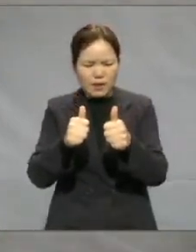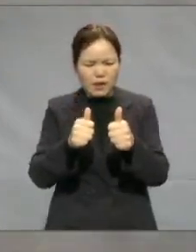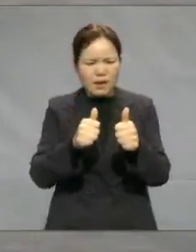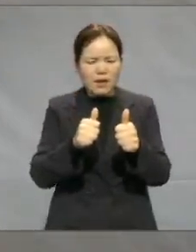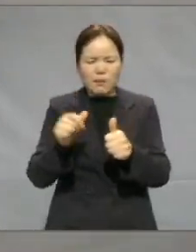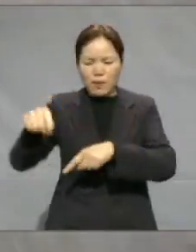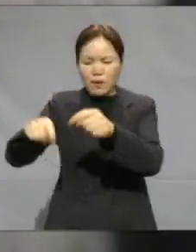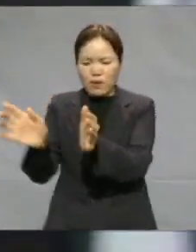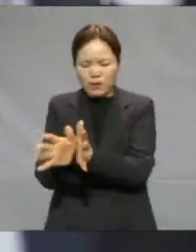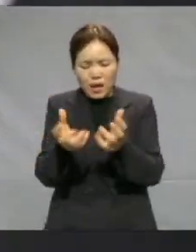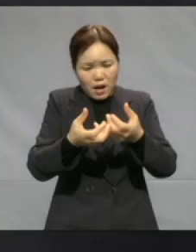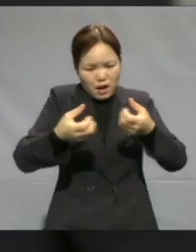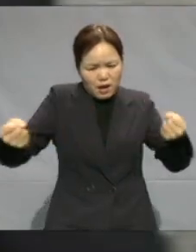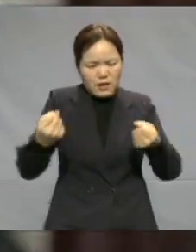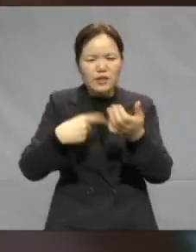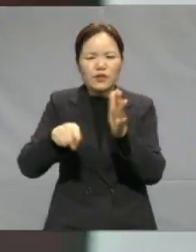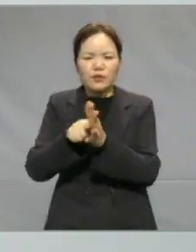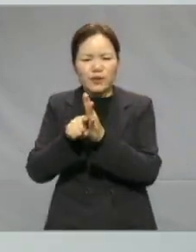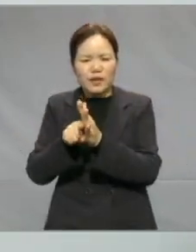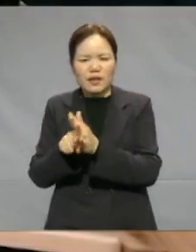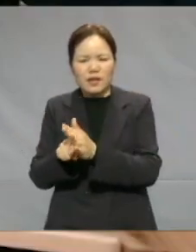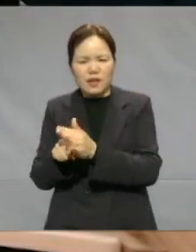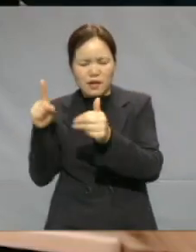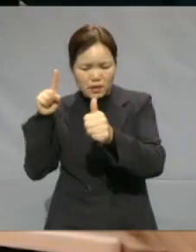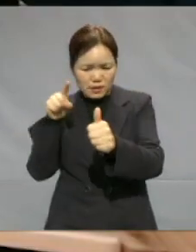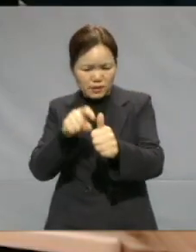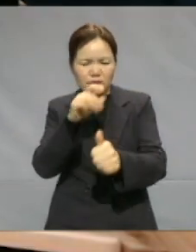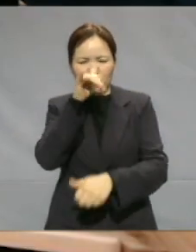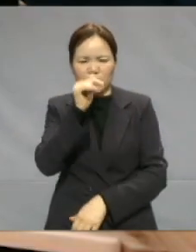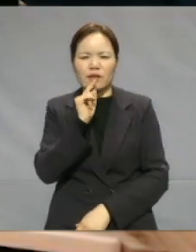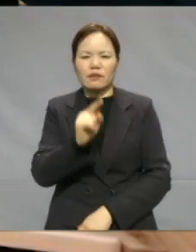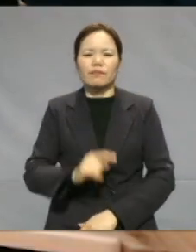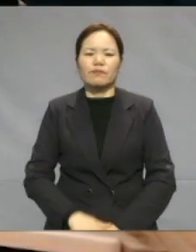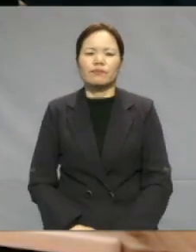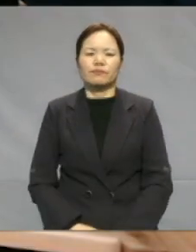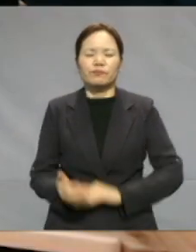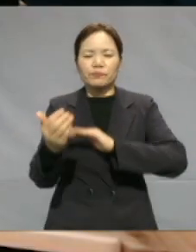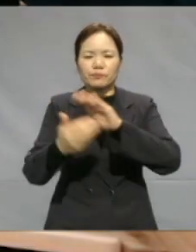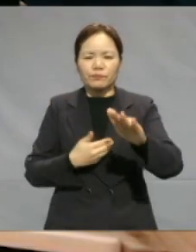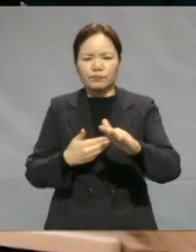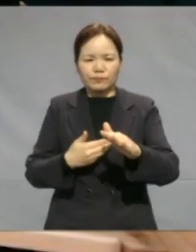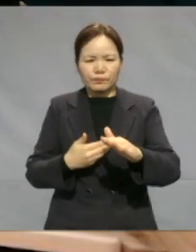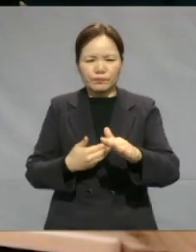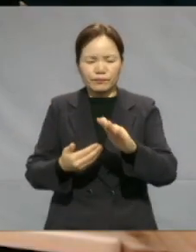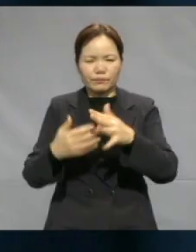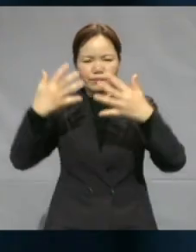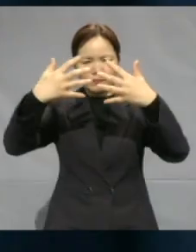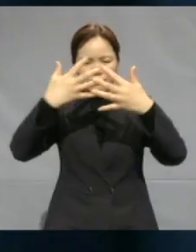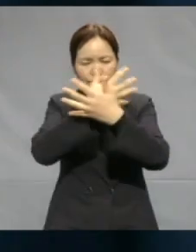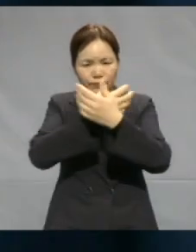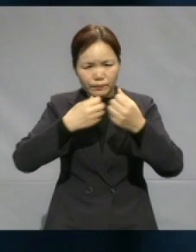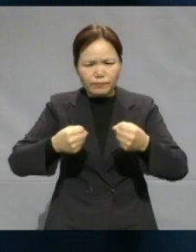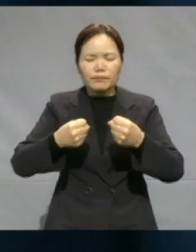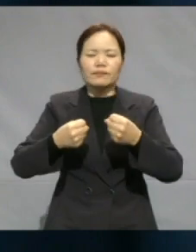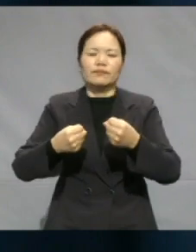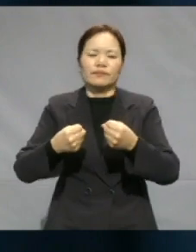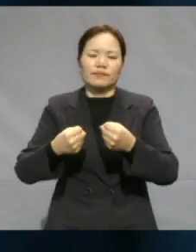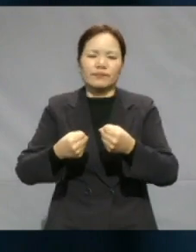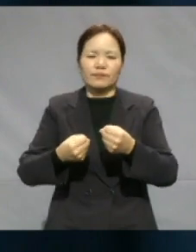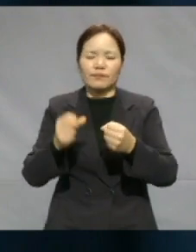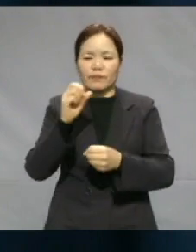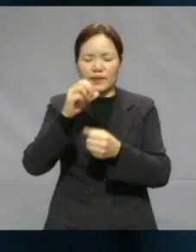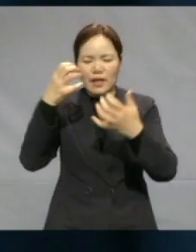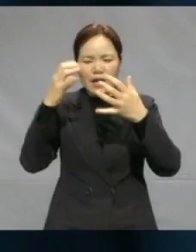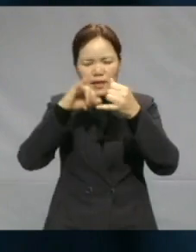돋보이기 쇼를 하고 있다는 의심의 눈초리도 보냈습니다. 사전에 미리 맞춰본 예정된 공격 가방, 즉